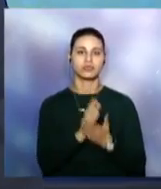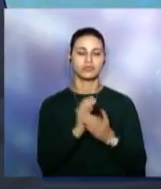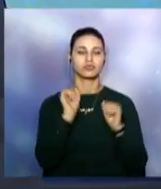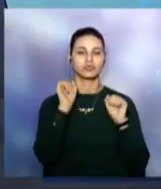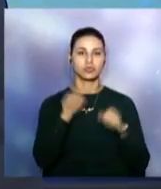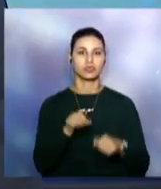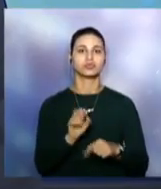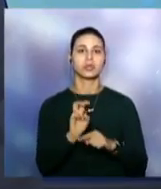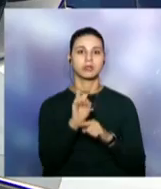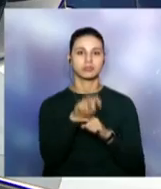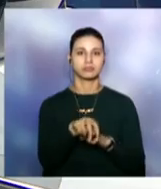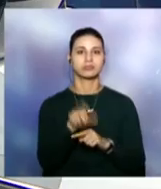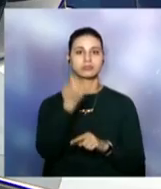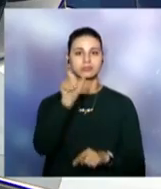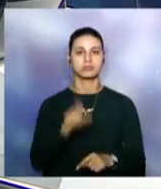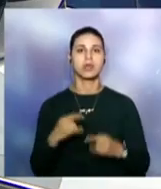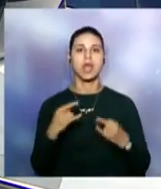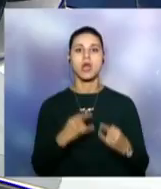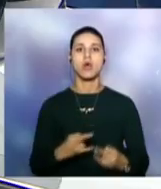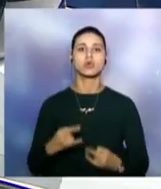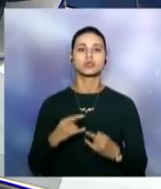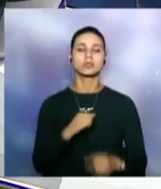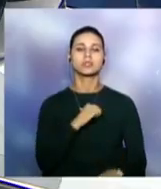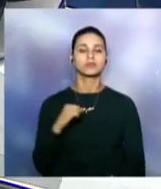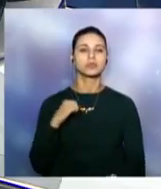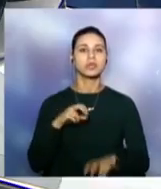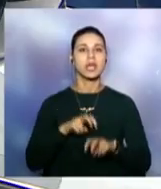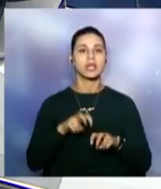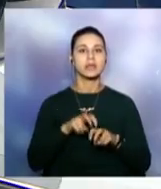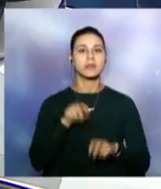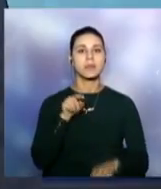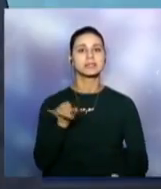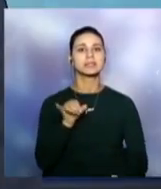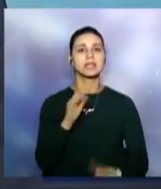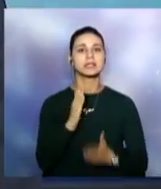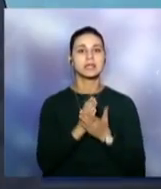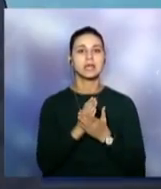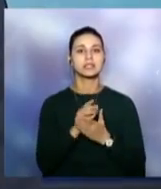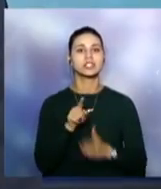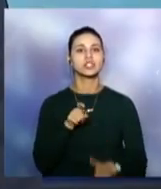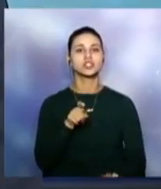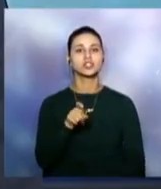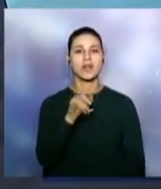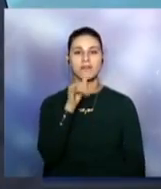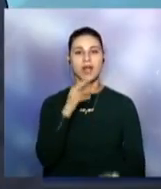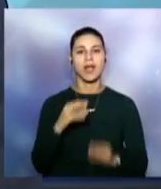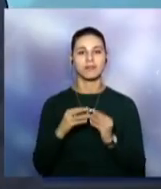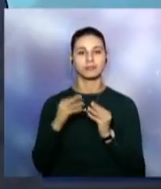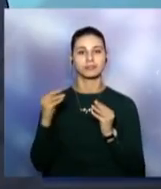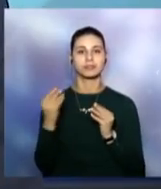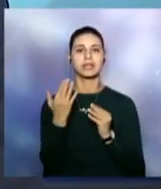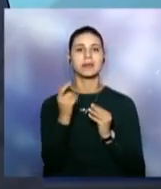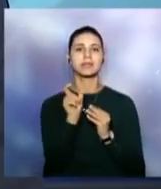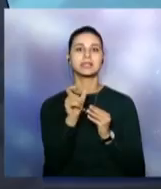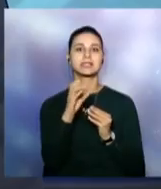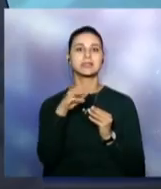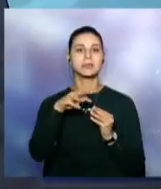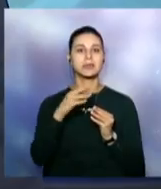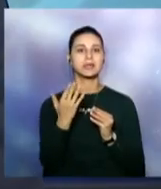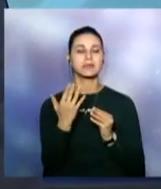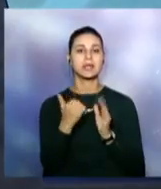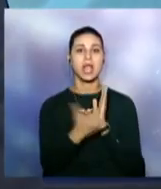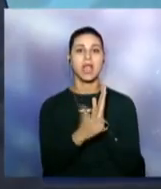შეუძლია განსაზღვროს ეხოსკოპისტმა, რადიოლოგმა, ექიმმა იმ აპენდიქსის, ანუ იმ ჭიაყელა დანამატირის დიამეტრი. თუ კი ეს